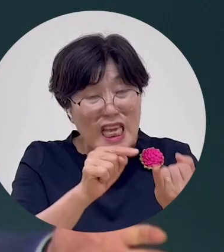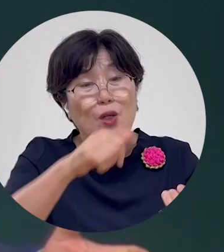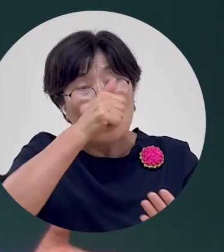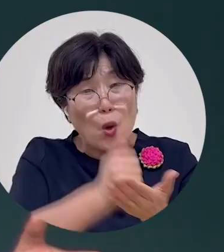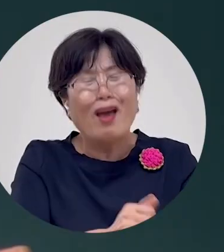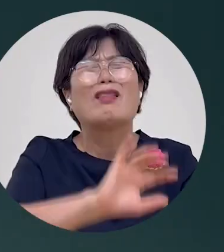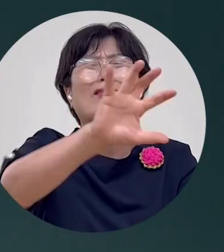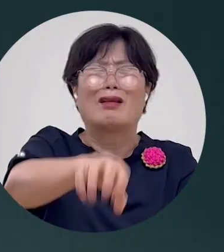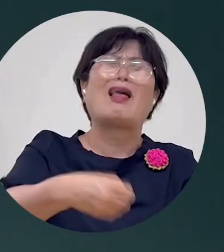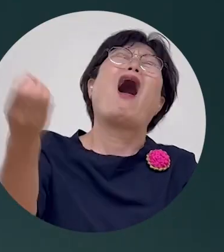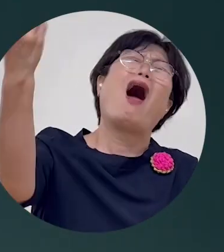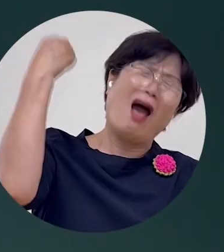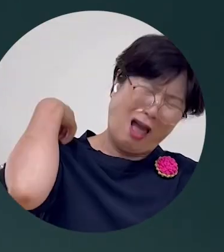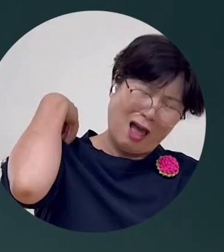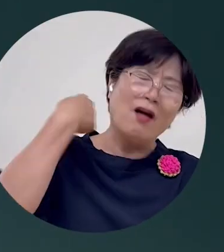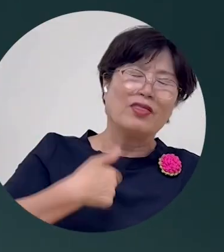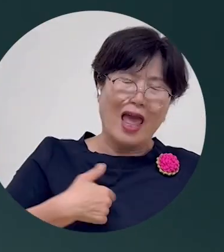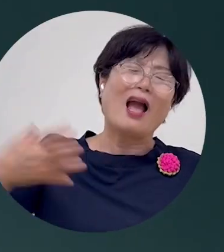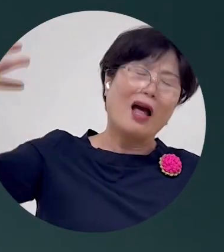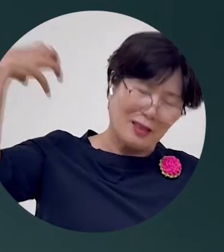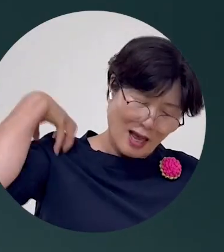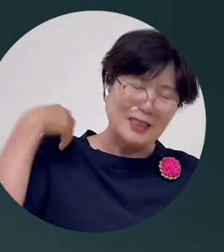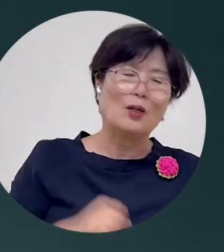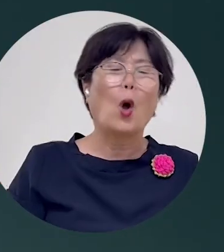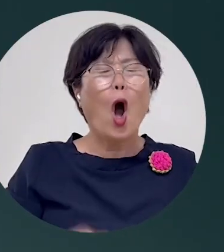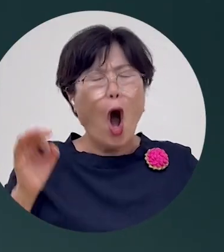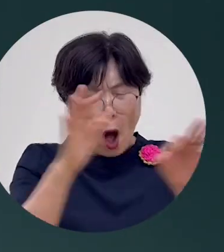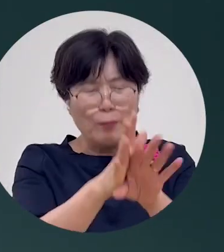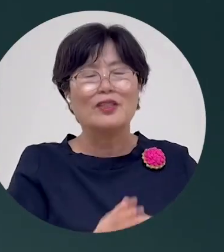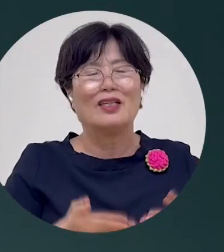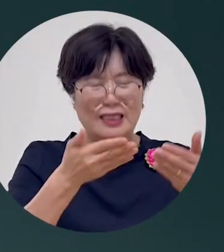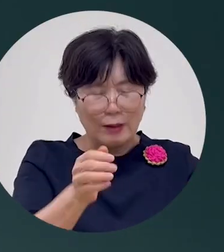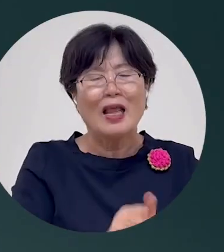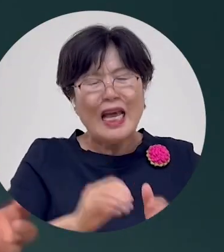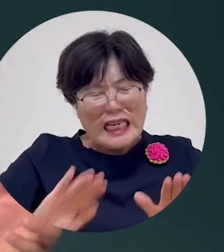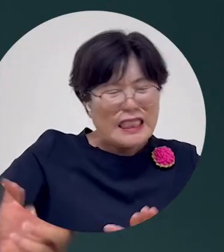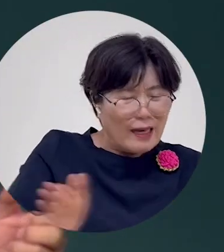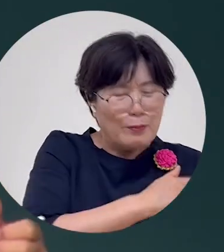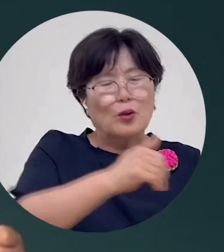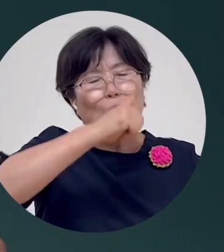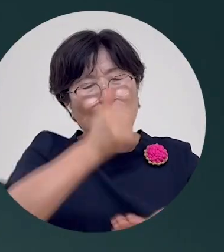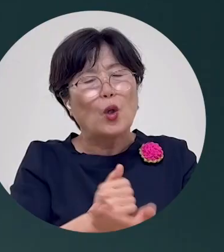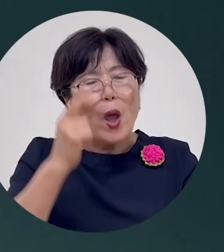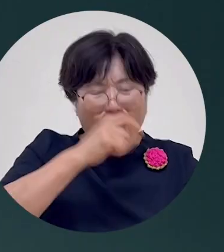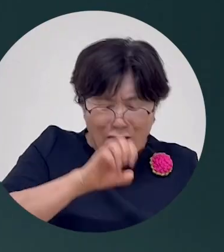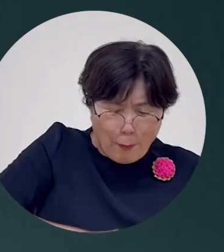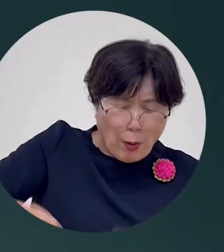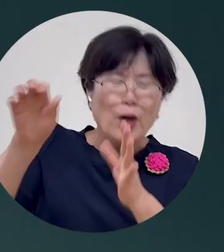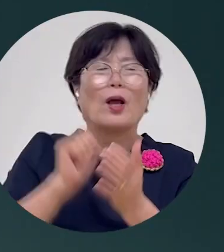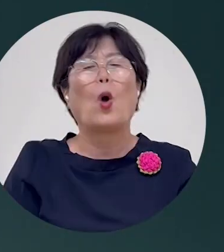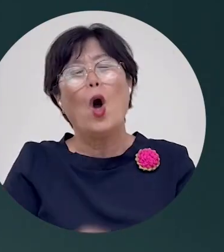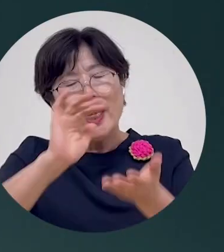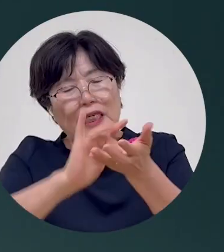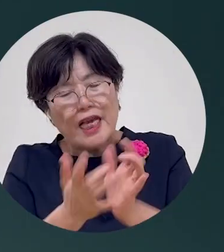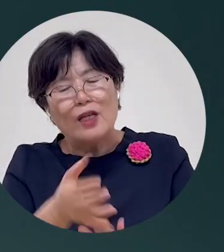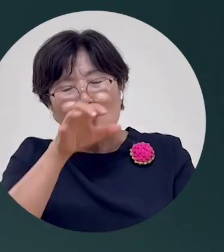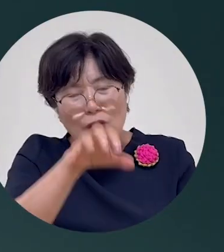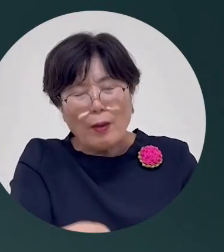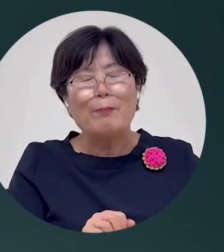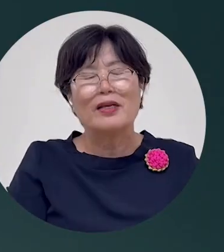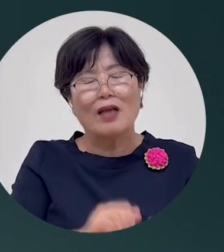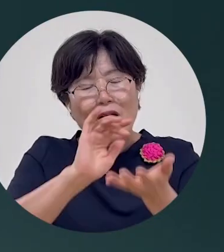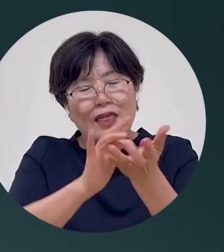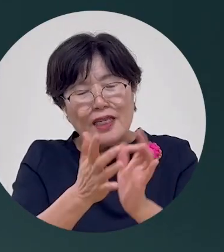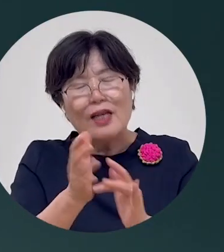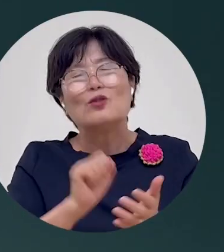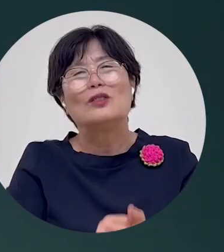없애주실 것이므로 이제는 죄악이 가득한 절망 속에 살지 말고 예수님과 함께 천국을 꿈꾸며